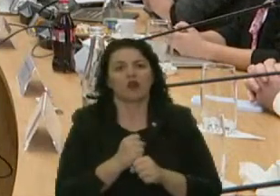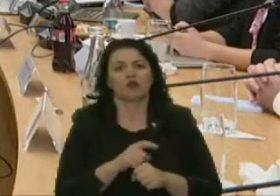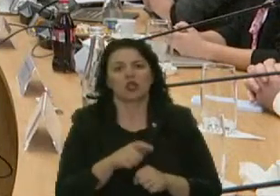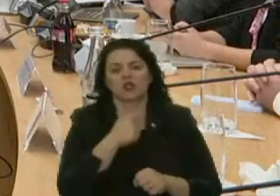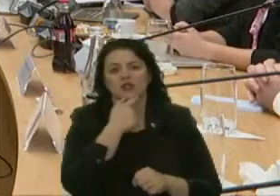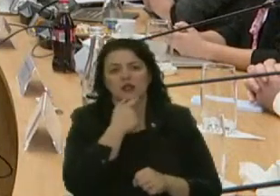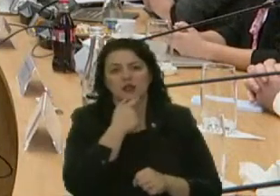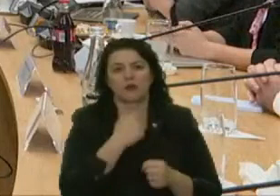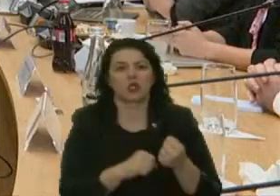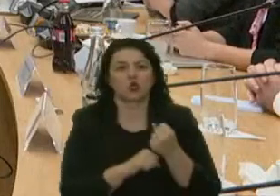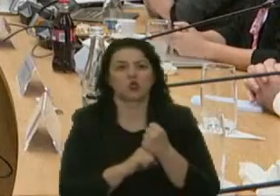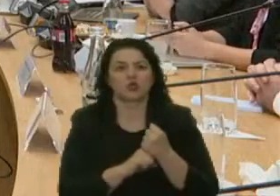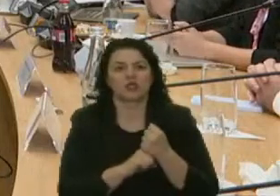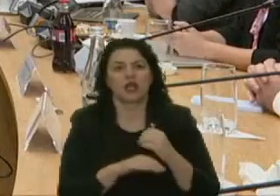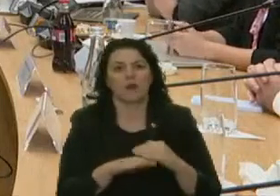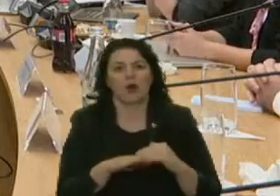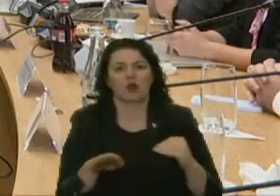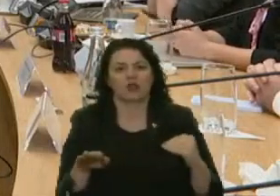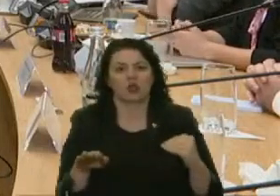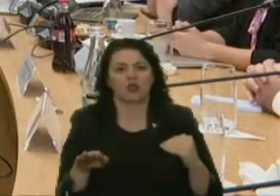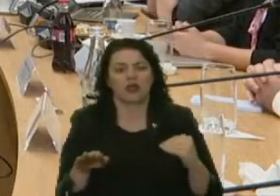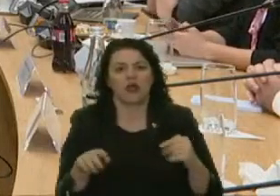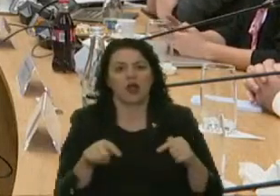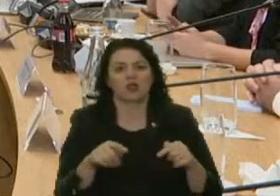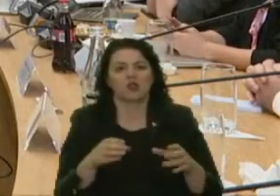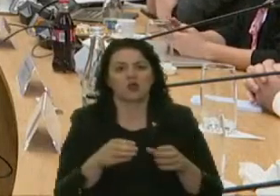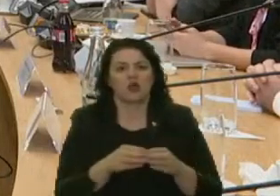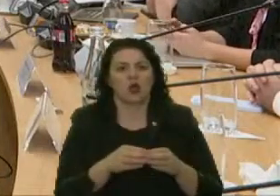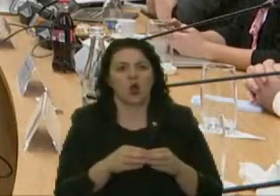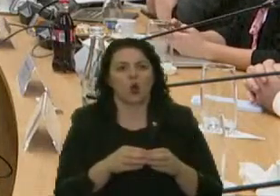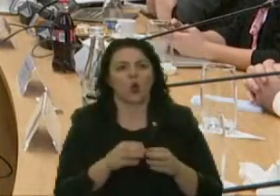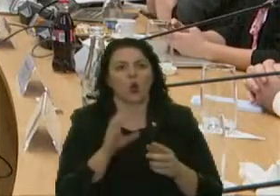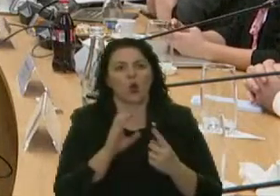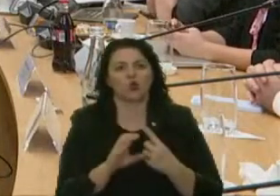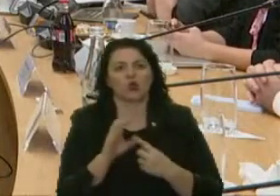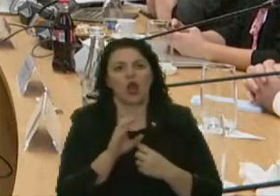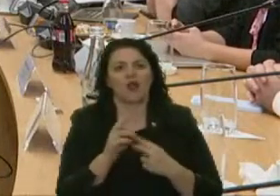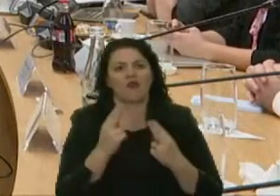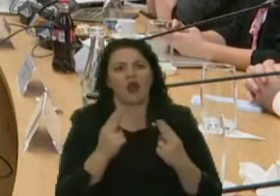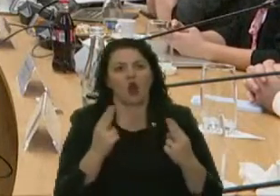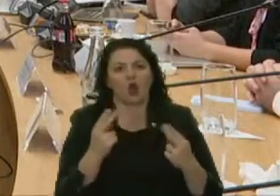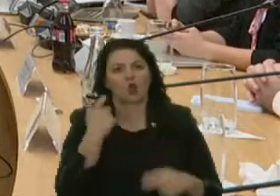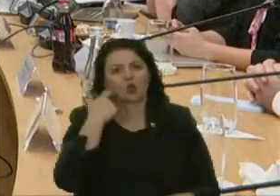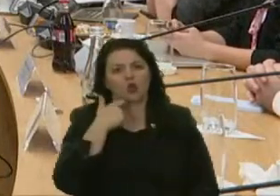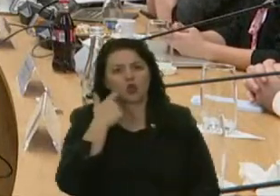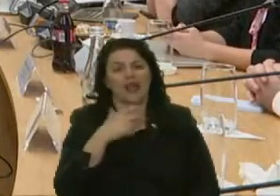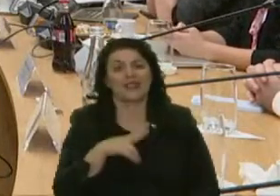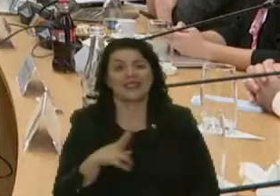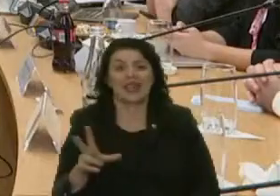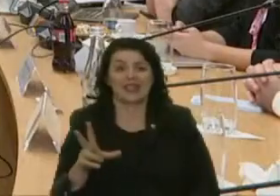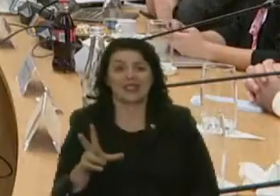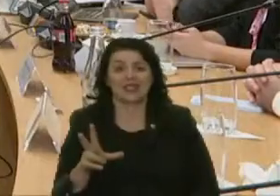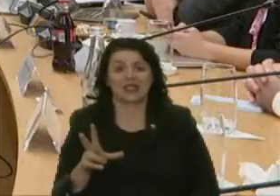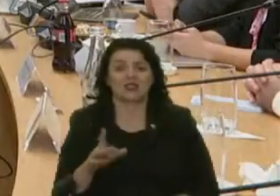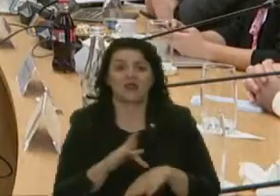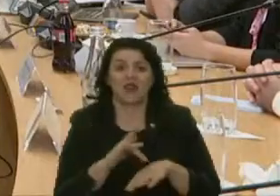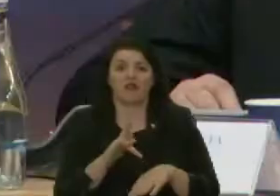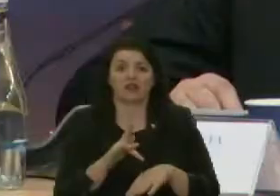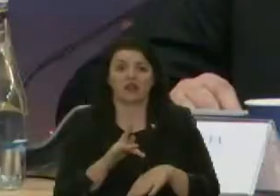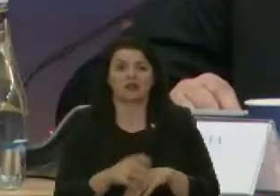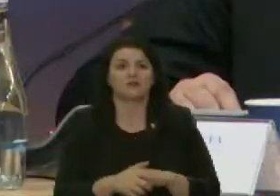ani prin susținerea per orizontală a acestui sector cultural care a adus atâtea valori Clujului riscă să fie afectat și am spus